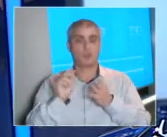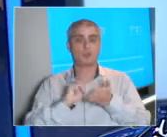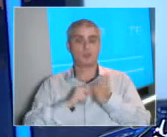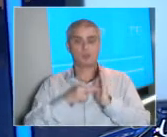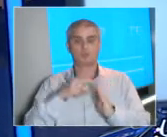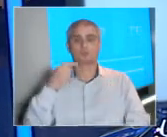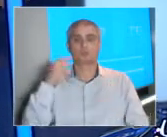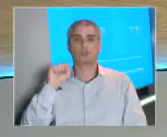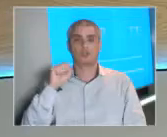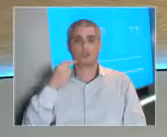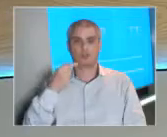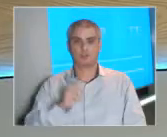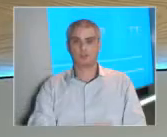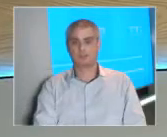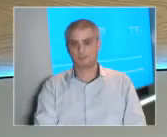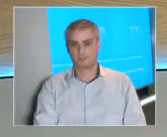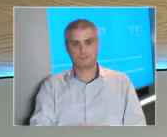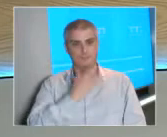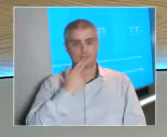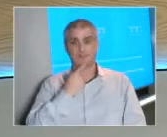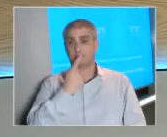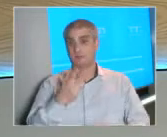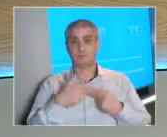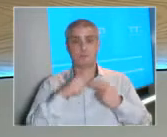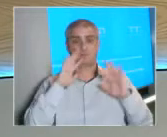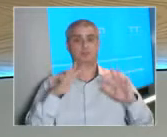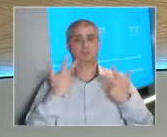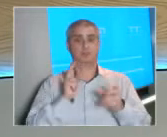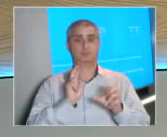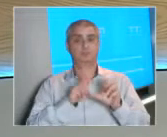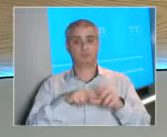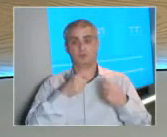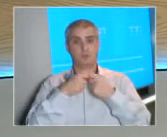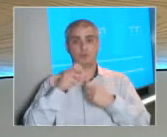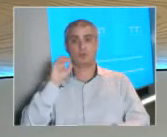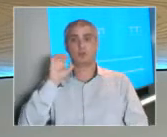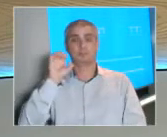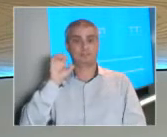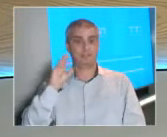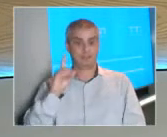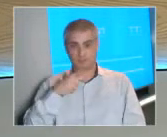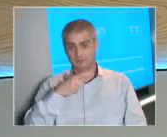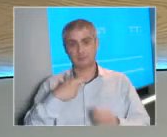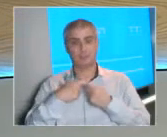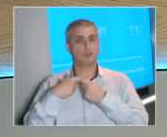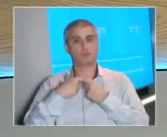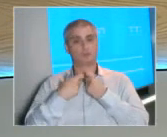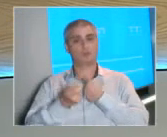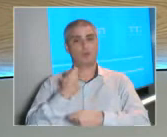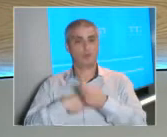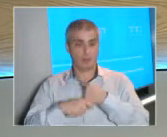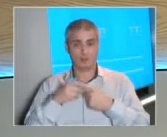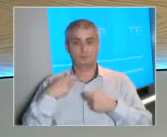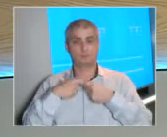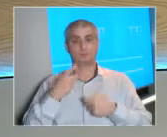סוניה גורודסקי. ישראל תציין בקרוב עשור להצטרפותה לארגון ה-OECD, הארגון לשיתוף פעולה כלכלי בו